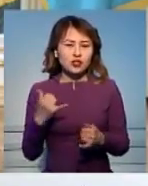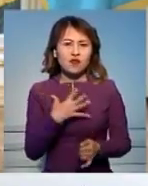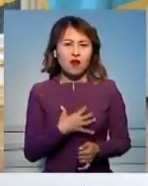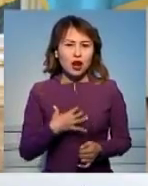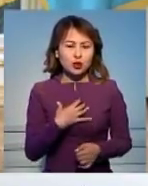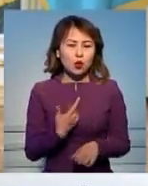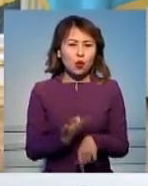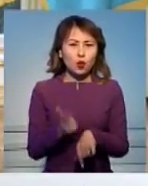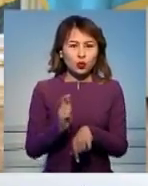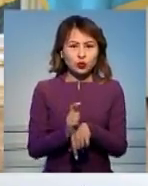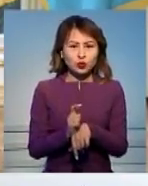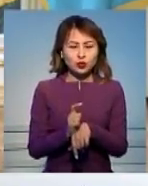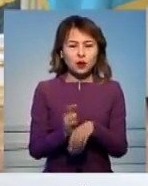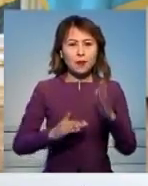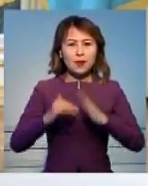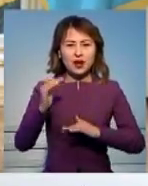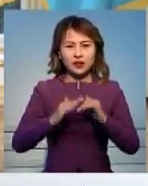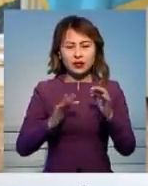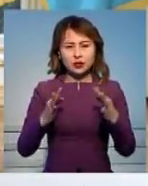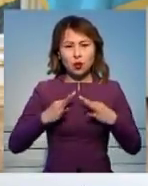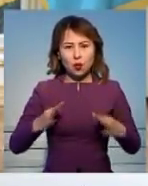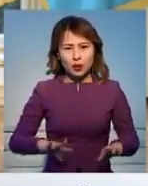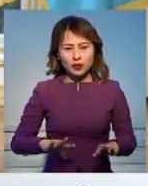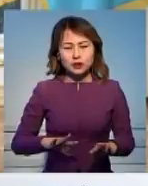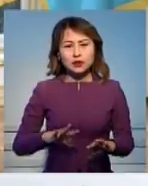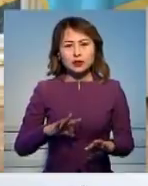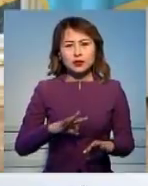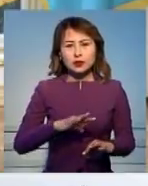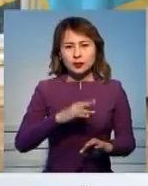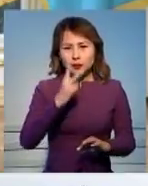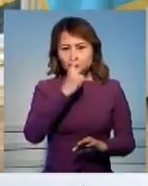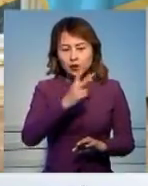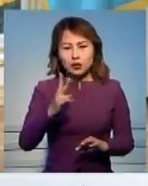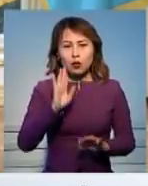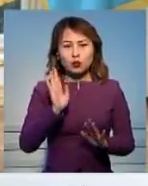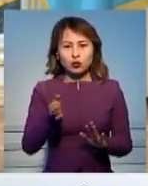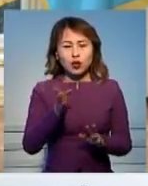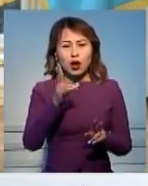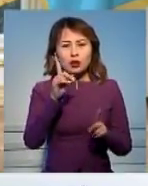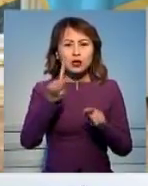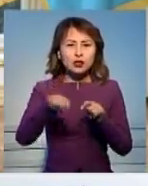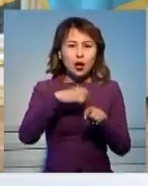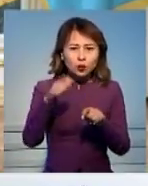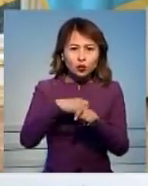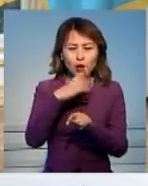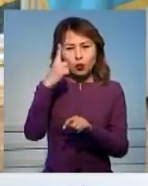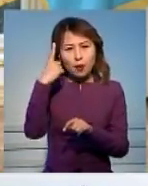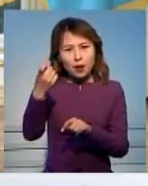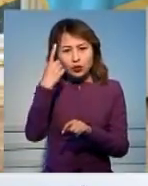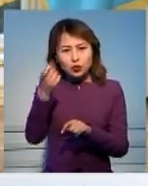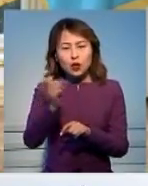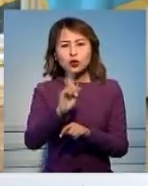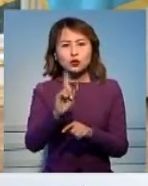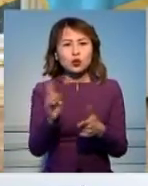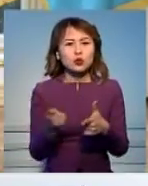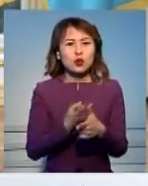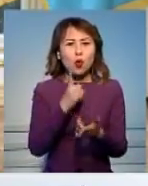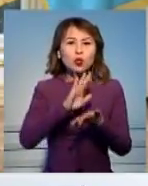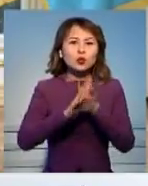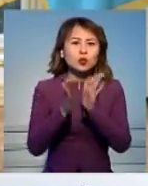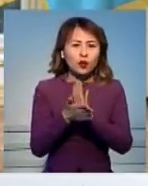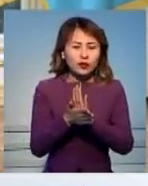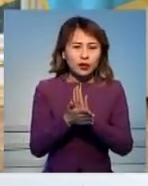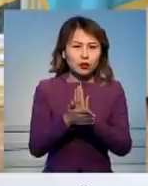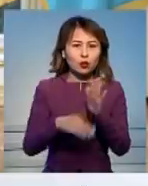отводится Институту профилактического контроля, который будет предупреждать правонарушения. Упорядочиваются услуги